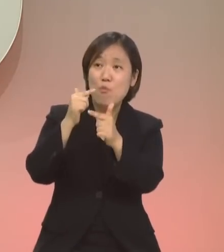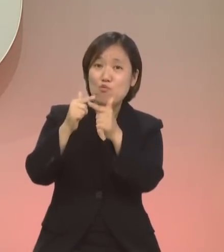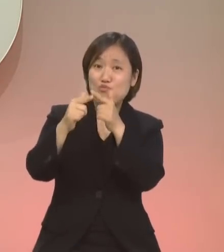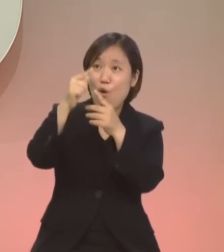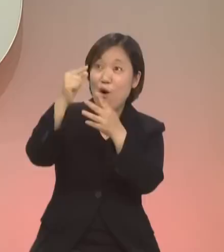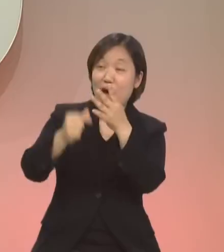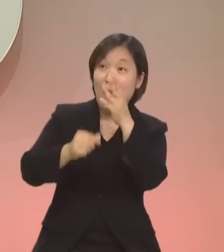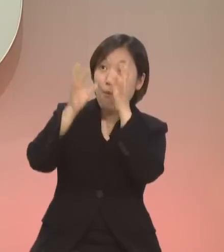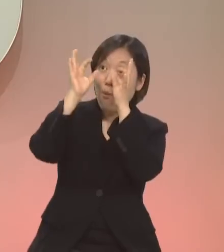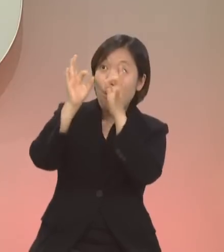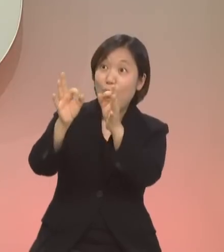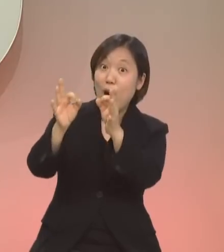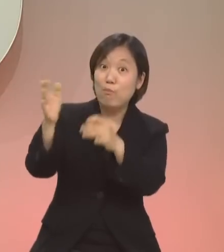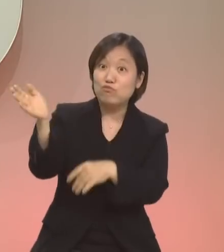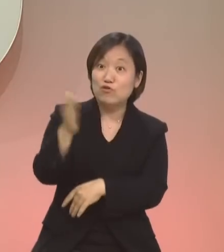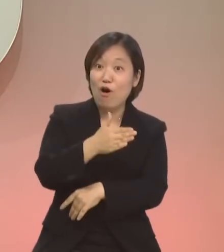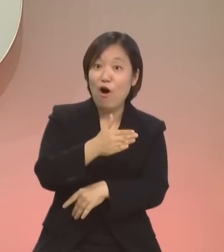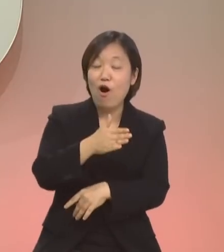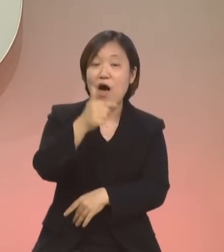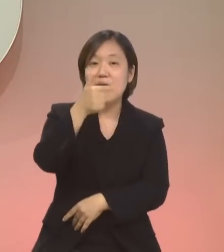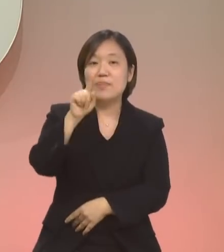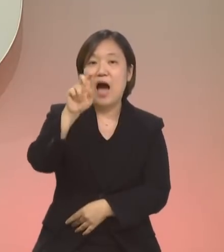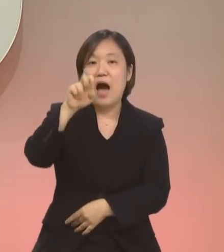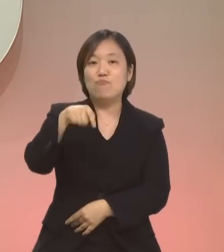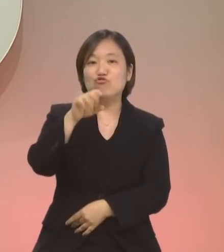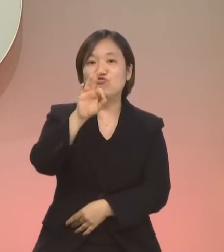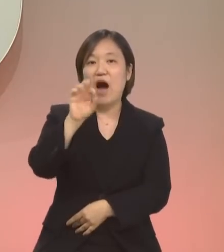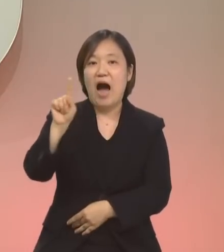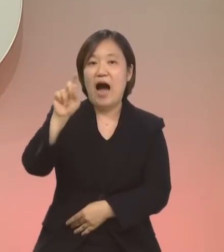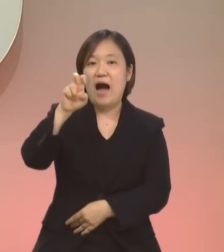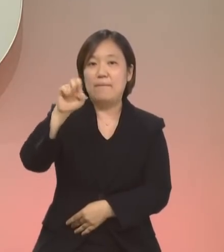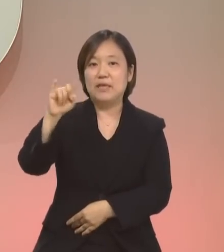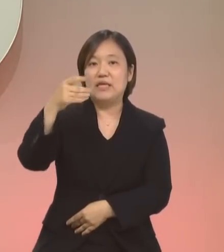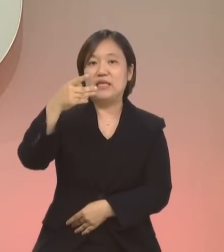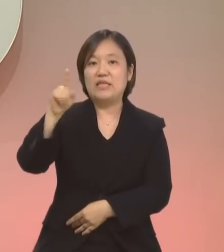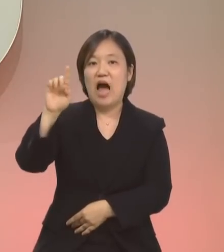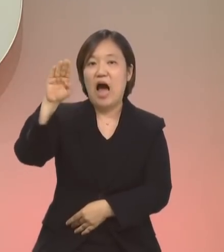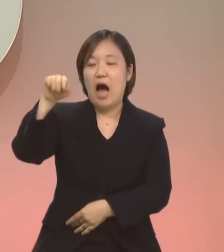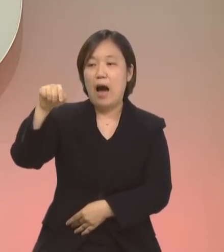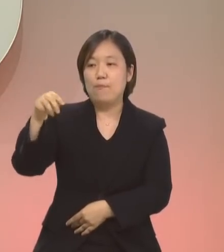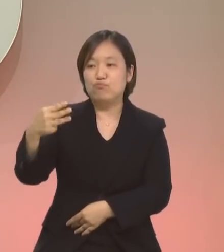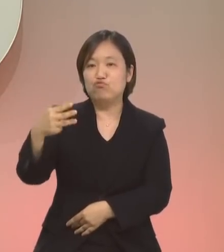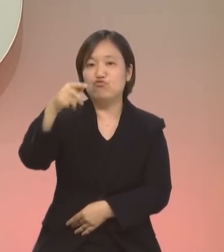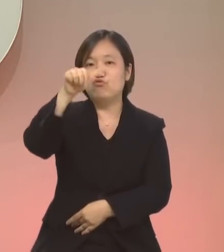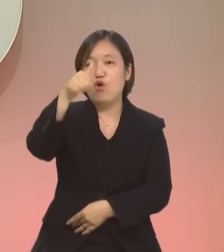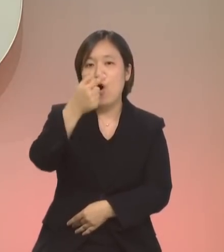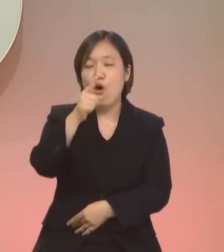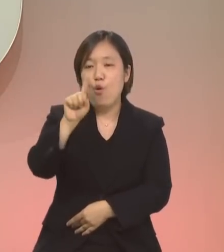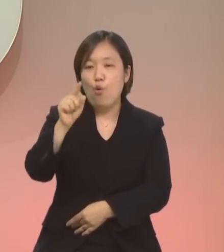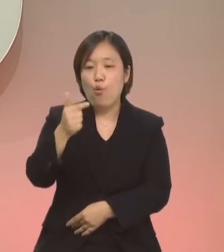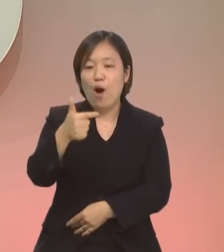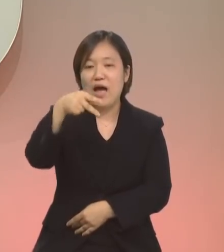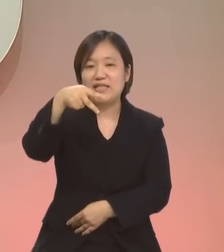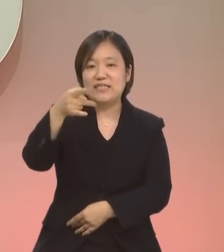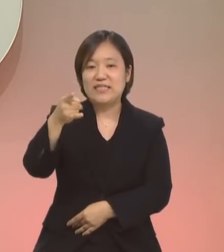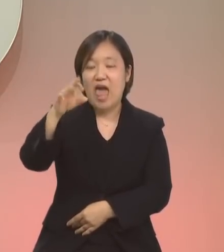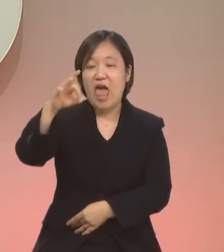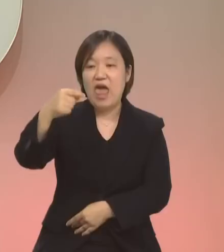관세음보살 라무아미타불 관세음보살 나무아미타불 관세음보살